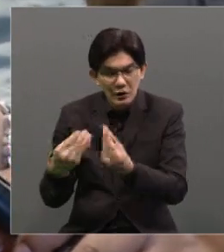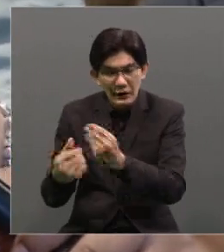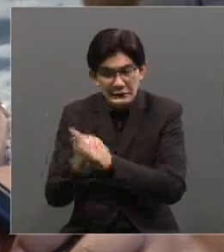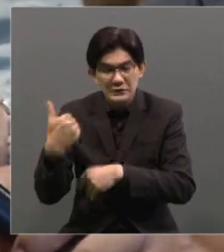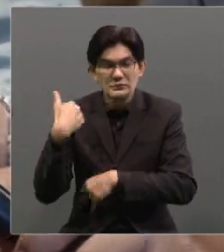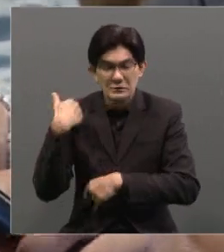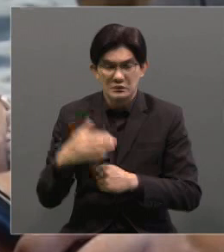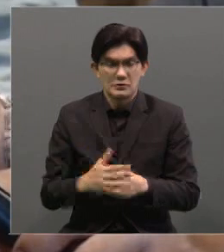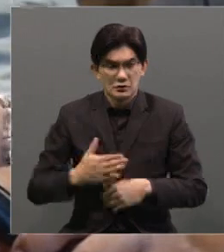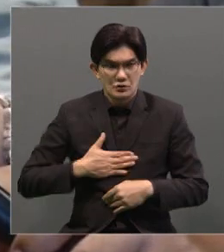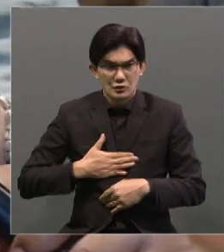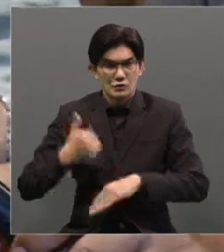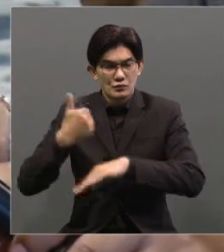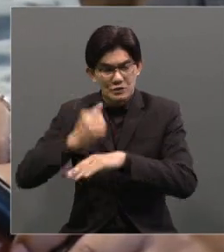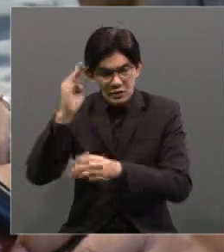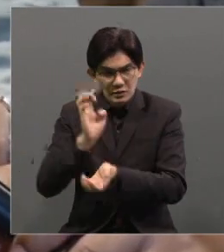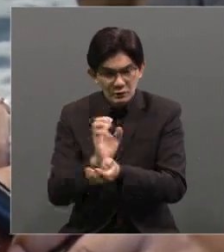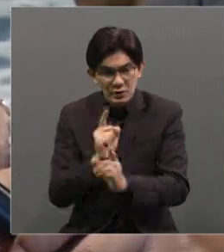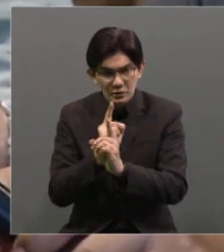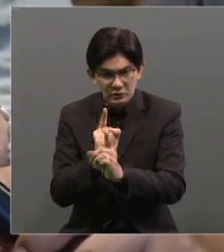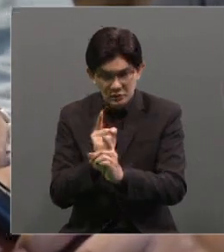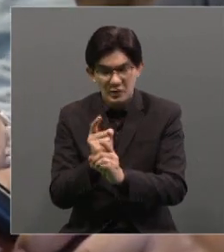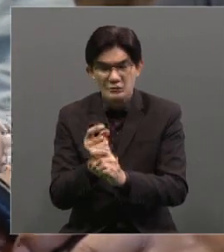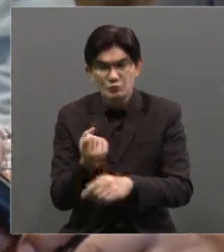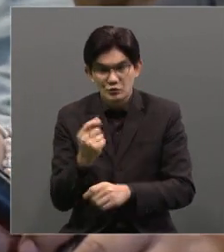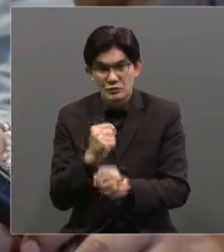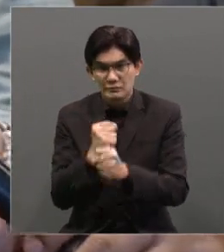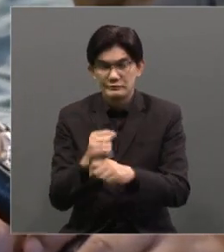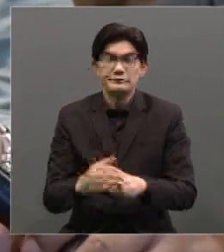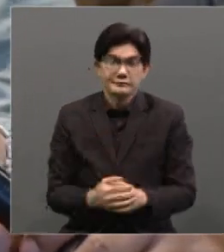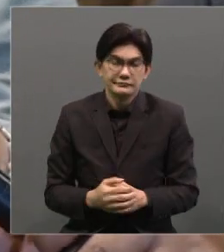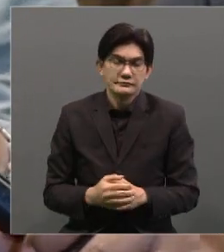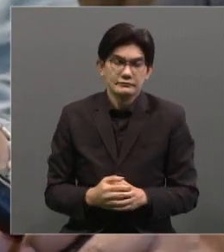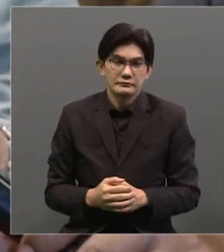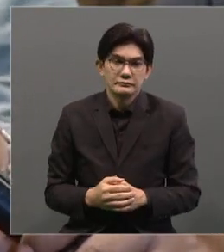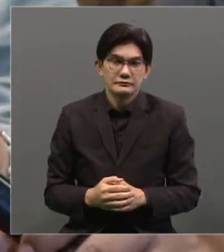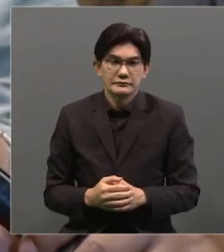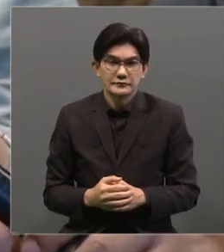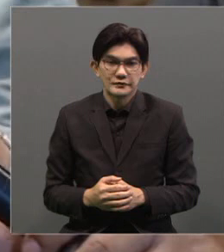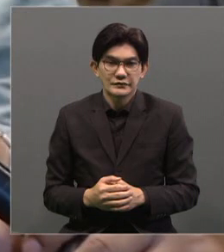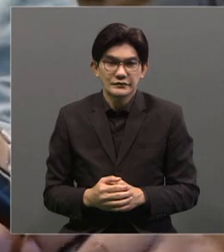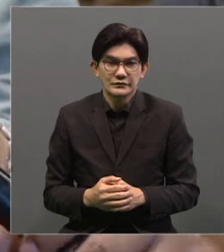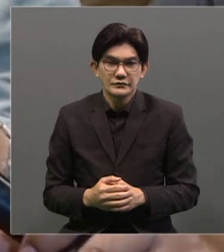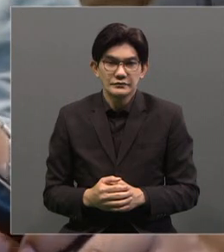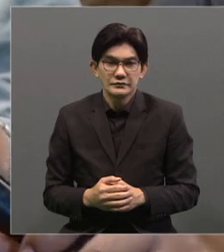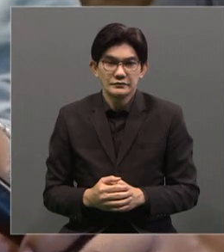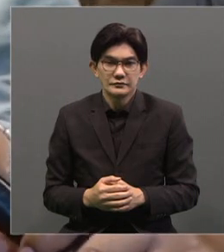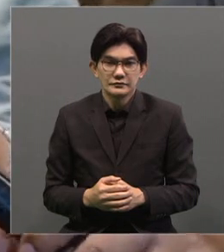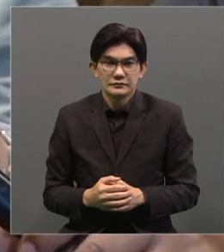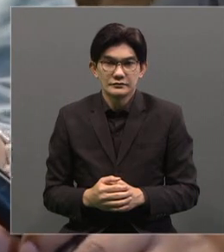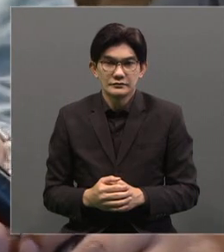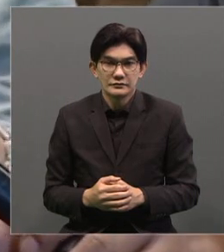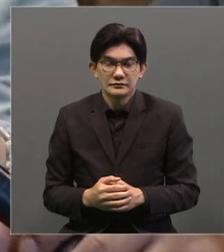เอ่อทราบว่าท่านผอท่านกำลังเล่นอยู่นะครับนะอันในอดีตท่านเคยจับในเรื่องของการอ่าเกินราคาจำหน่ายเกินราคา